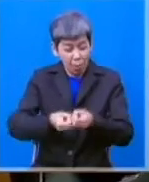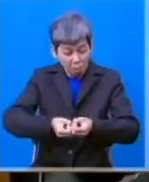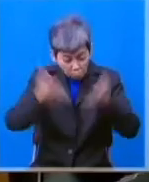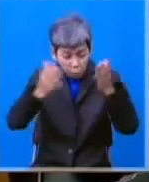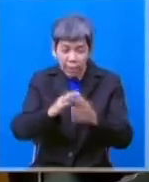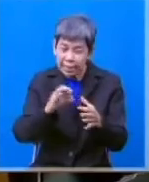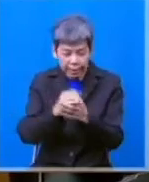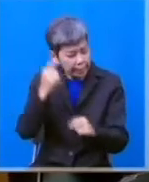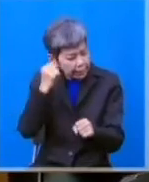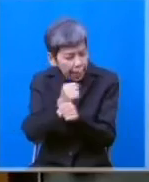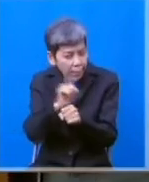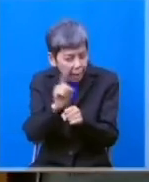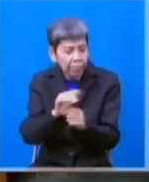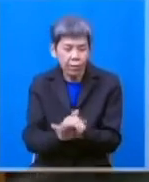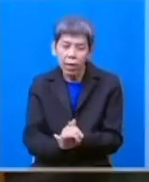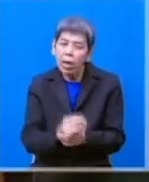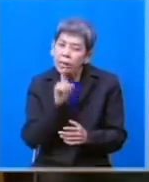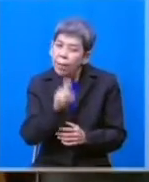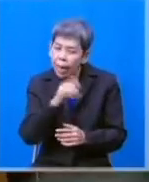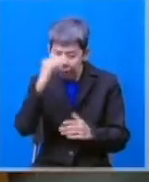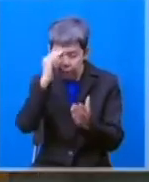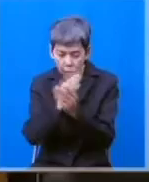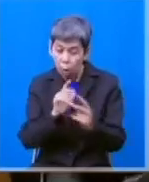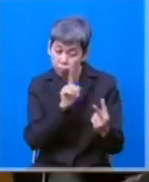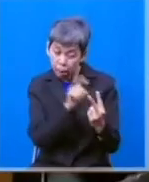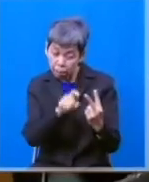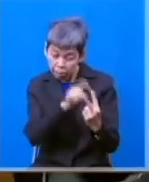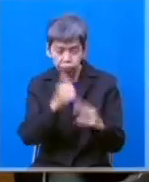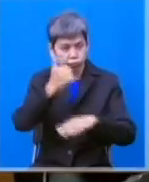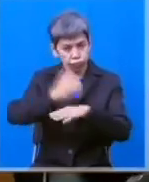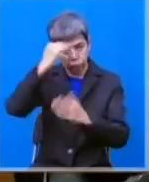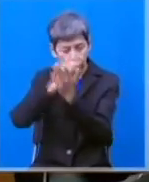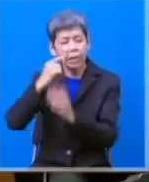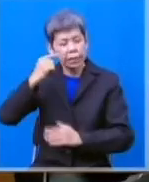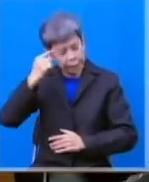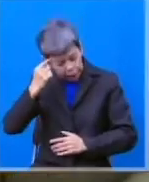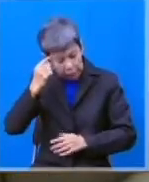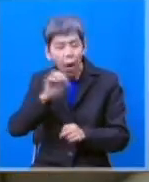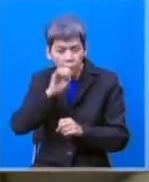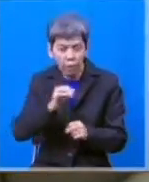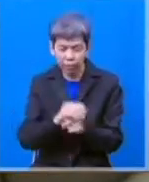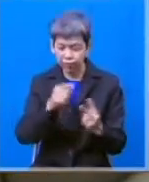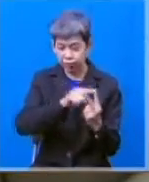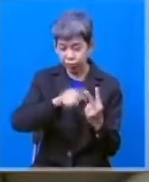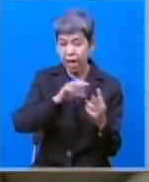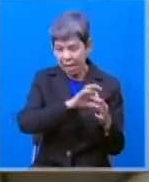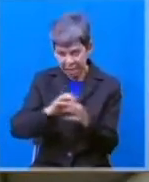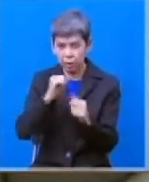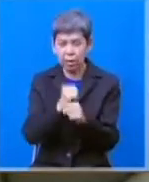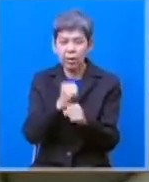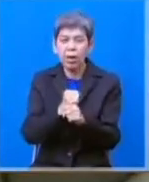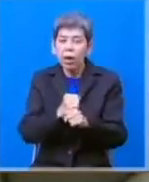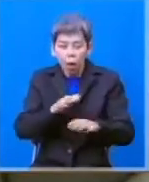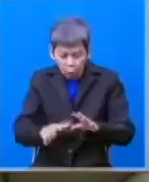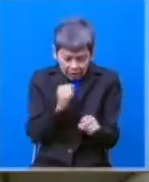ตุว่าหวังผลในเรื่องใดนั้นนะครับจากการสอบสวนผู้ต้องหาทั้งสองคนผู้บัญชาการตำรวจแห่งชาตินะครับก็ระบุว่าผู้ต้องหาทั้งสองคนเป็นเพียงระดับป